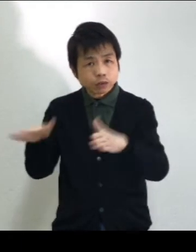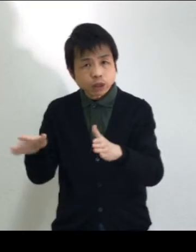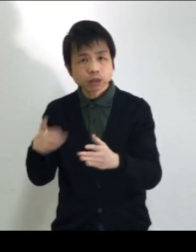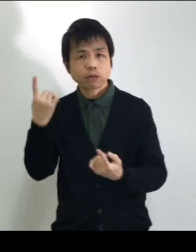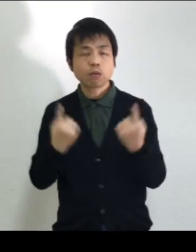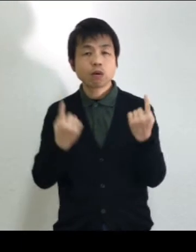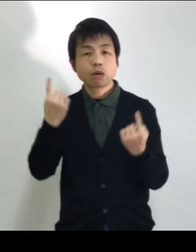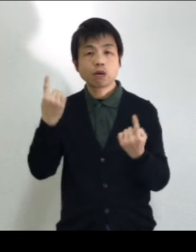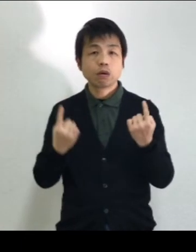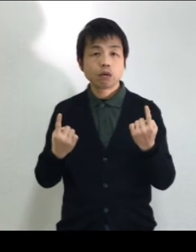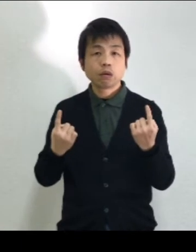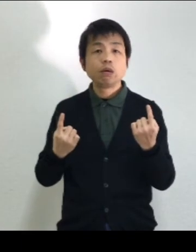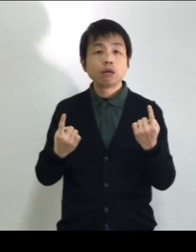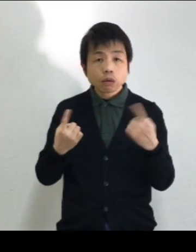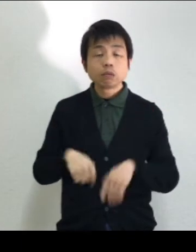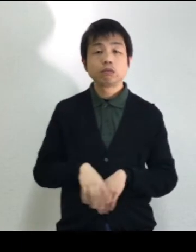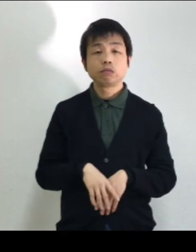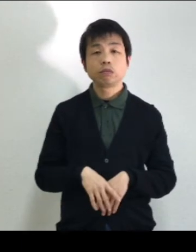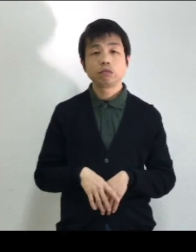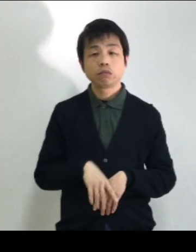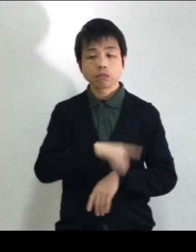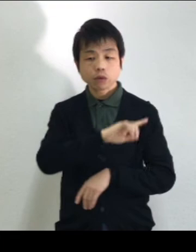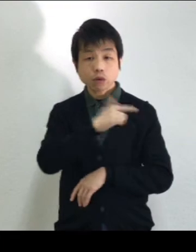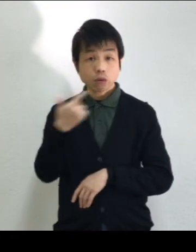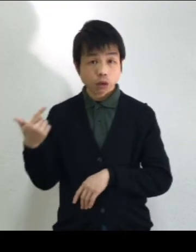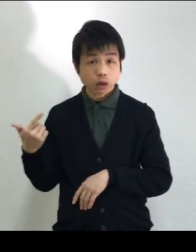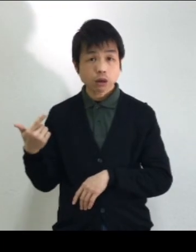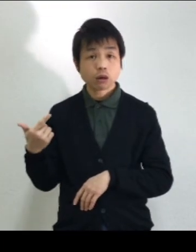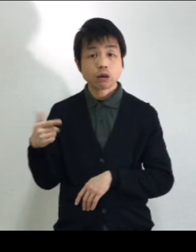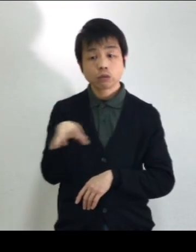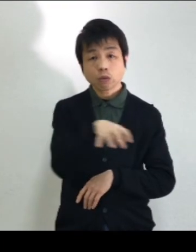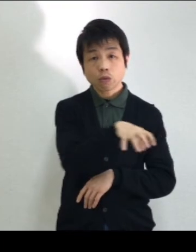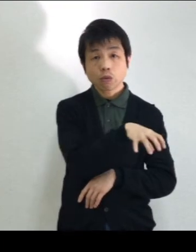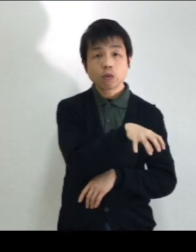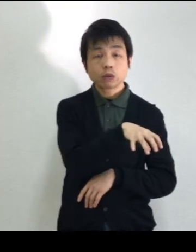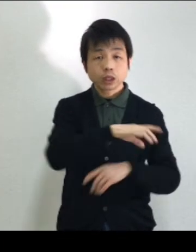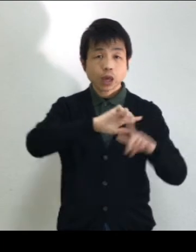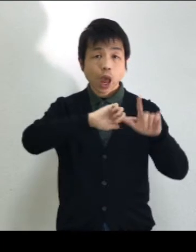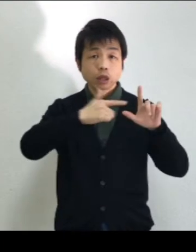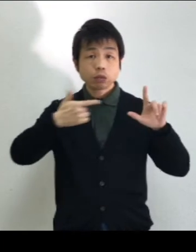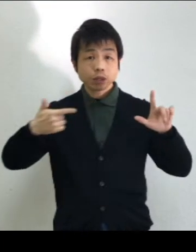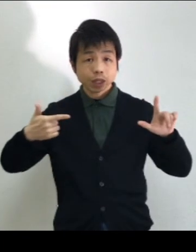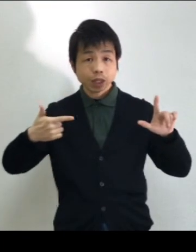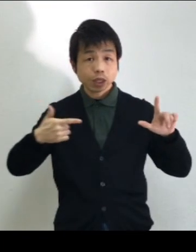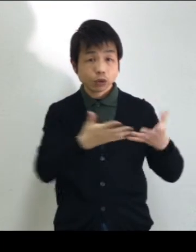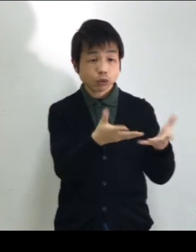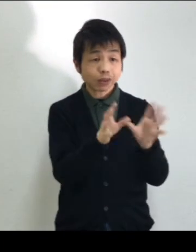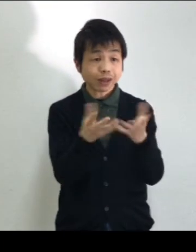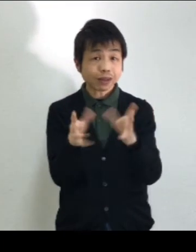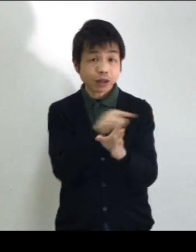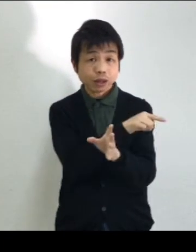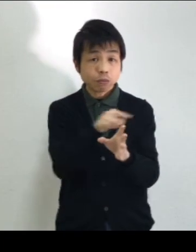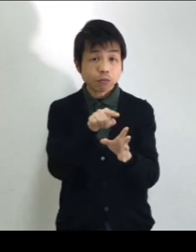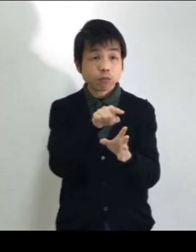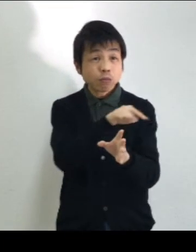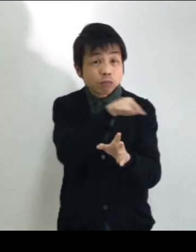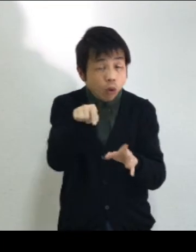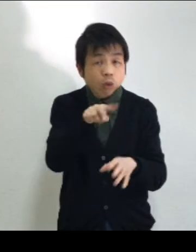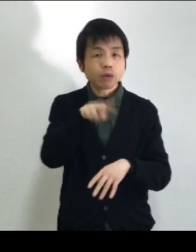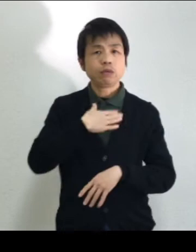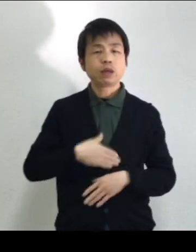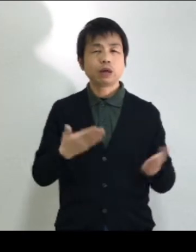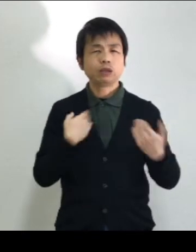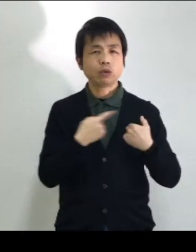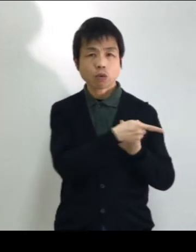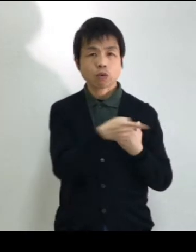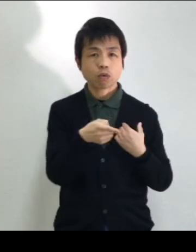ーなのかケミカルフリーなのか、いろんなところの要素を LGBTQ 団体をが理解しなきゃいけない